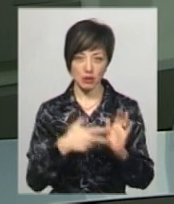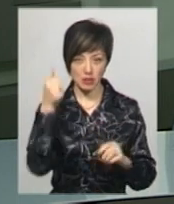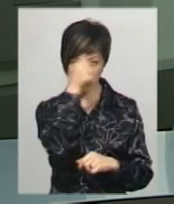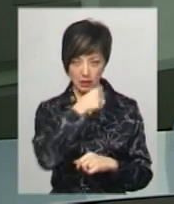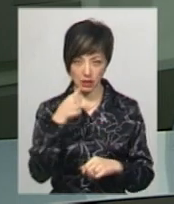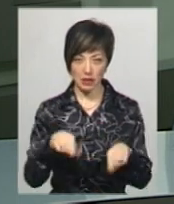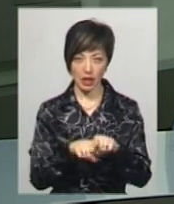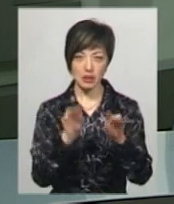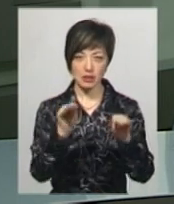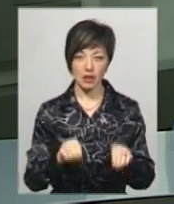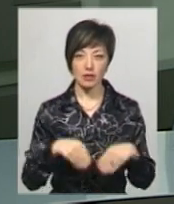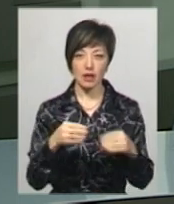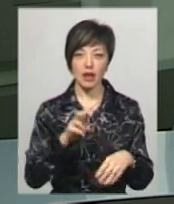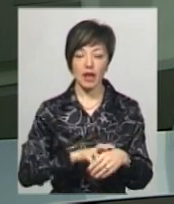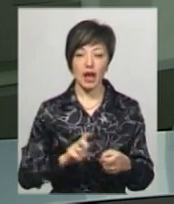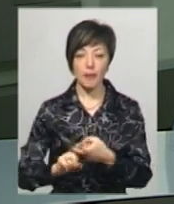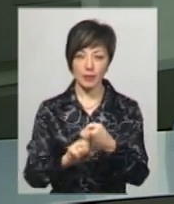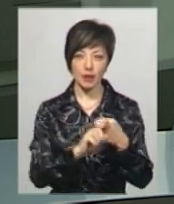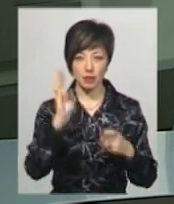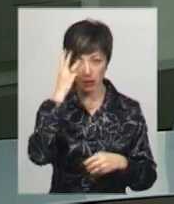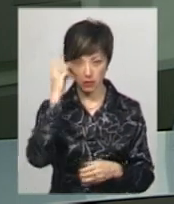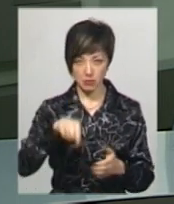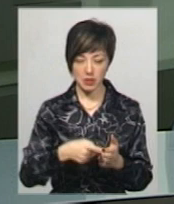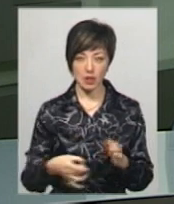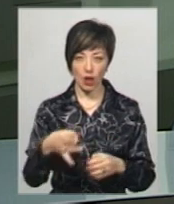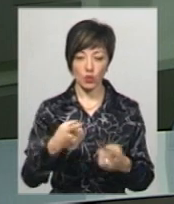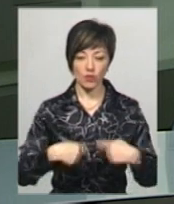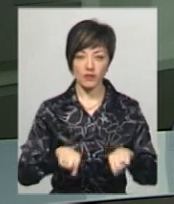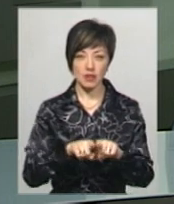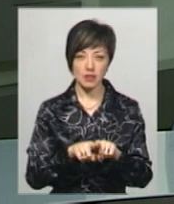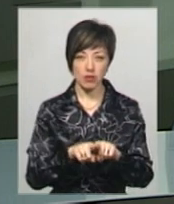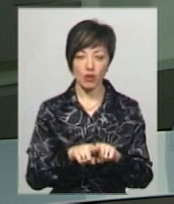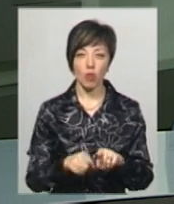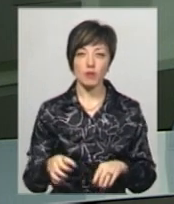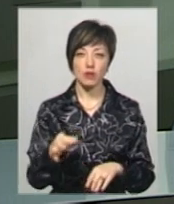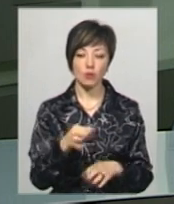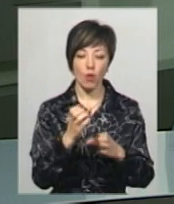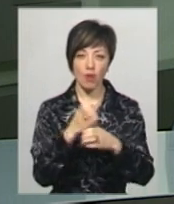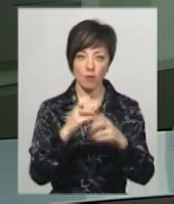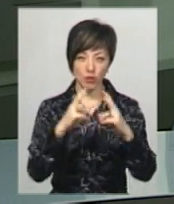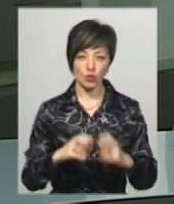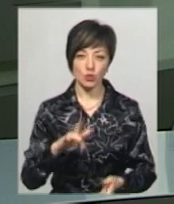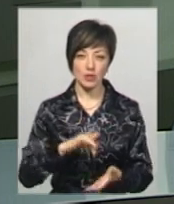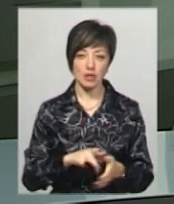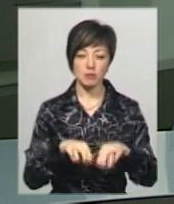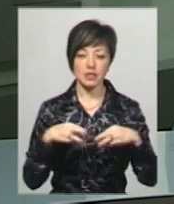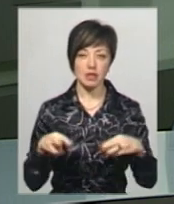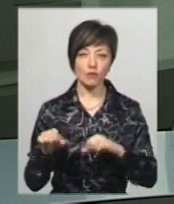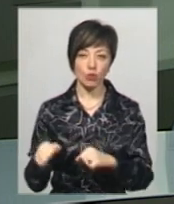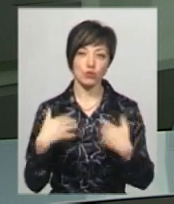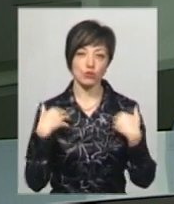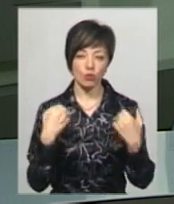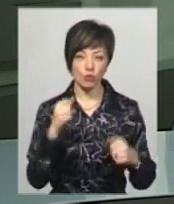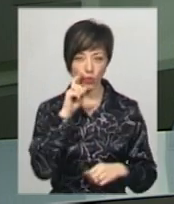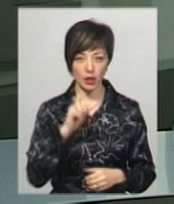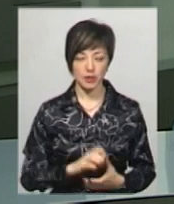рік. Такі дані наводить лікар-епідеміолог Хмельницького міськрайонного відділу Хмельницького обласного лабораторного центру Міністерства охорони